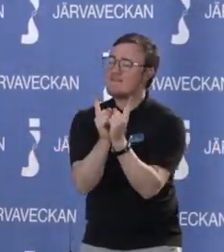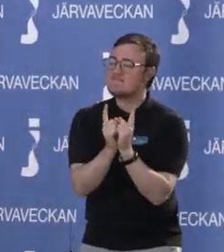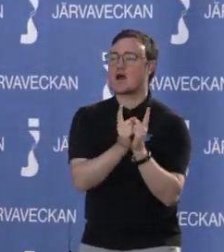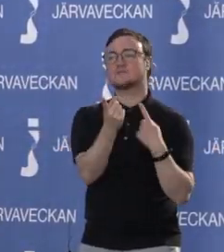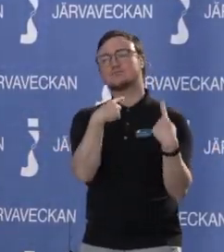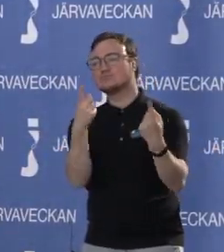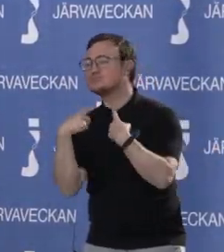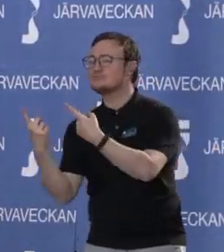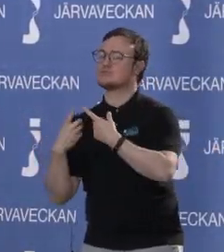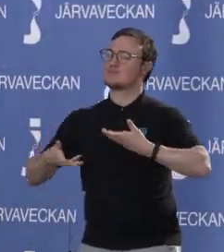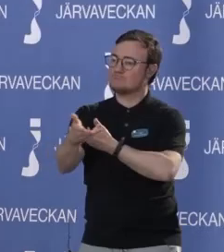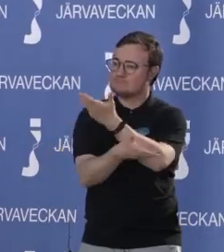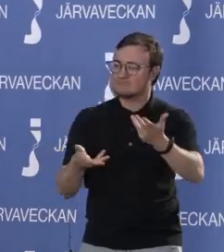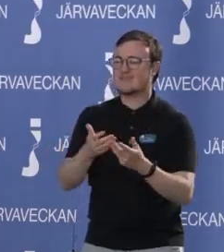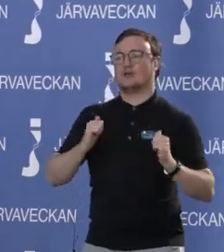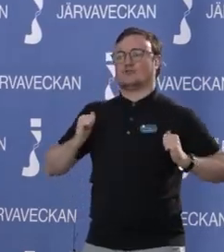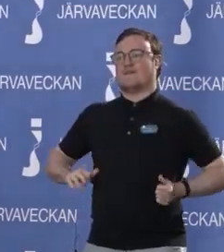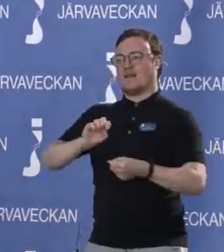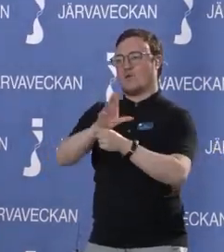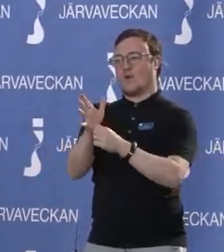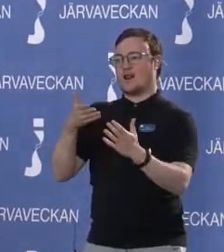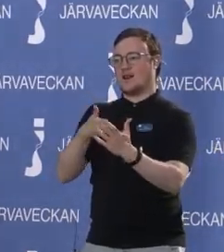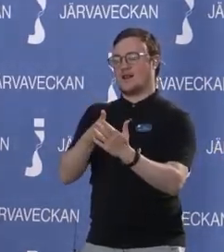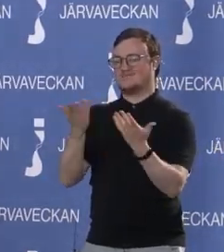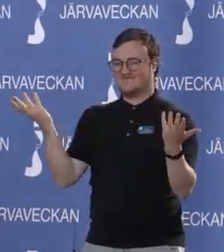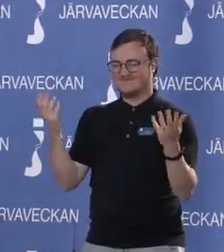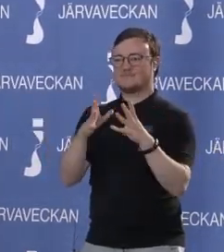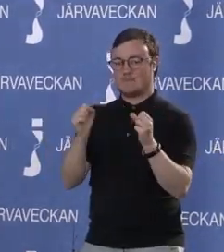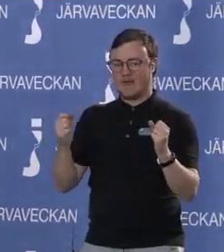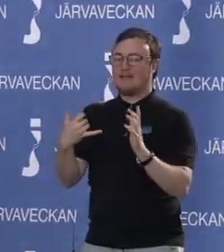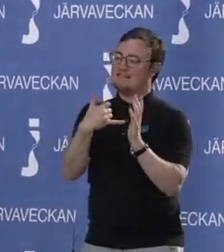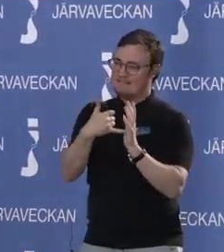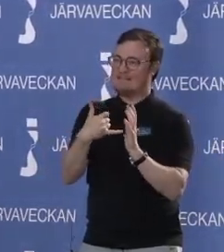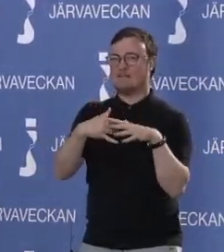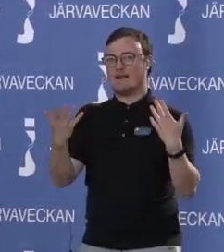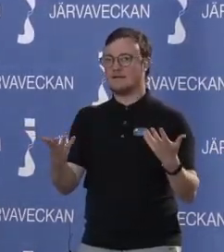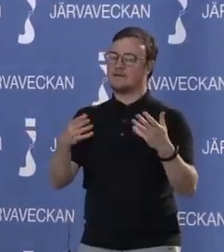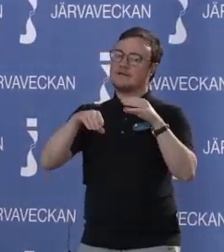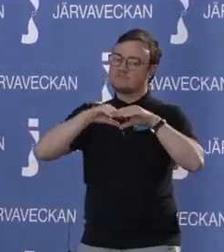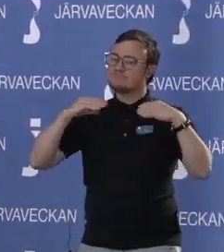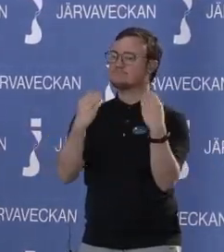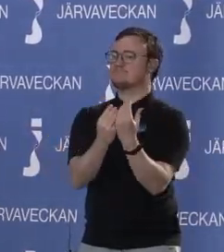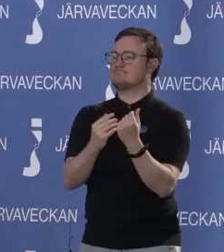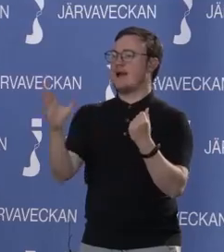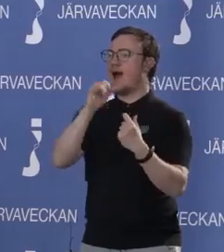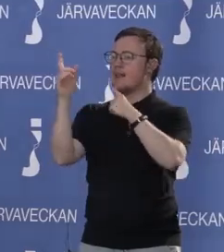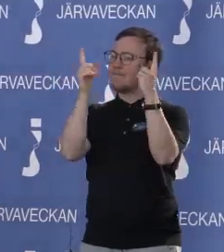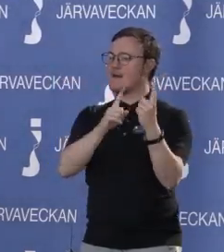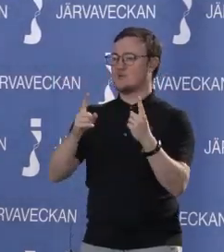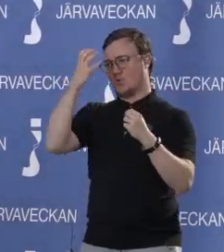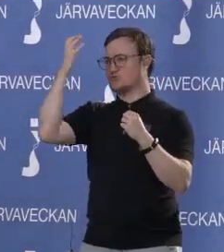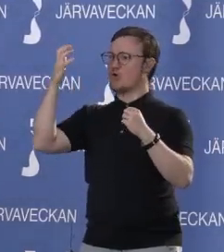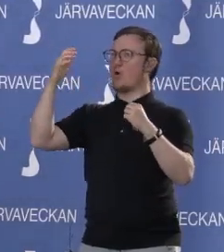försöker, nu kom pandemin i vägen, men vi egentligen så handlade det om en arena där folk från alla möjliga delar av